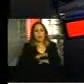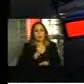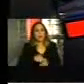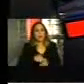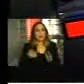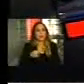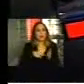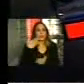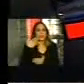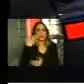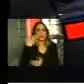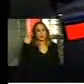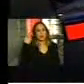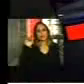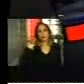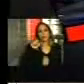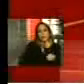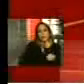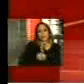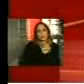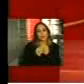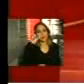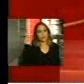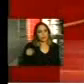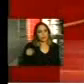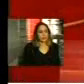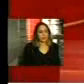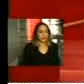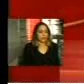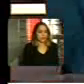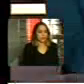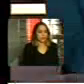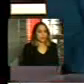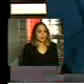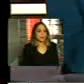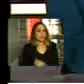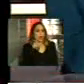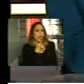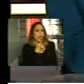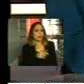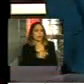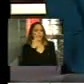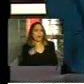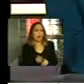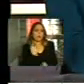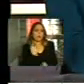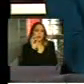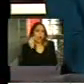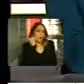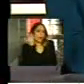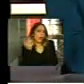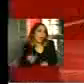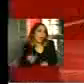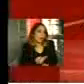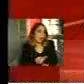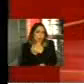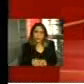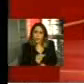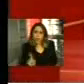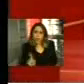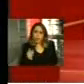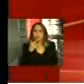האוניברסיטה הפתוחה, לילה טוב. ערב טוב. קצת האיש הזה, נער קולג' ממוצע, אבל לא. נכון, יש לו סיפור